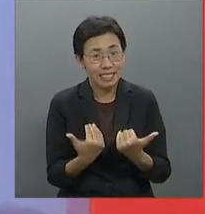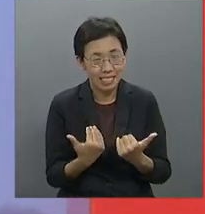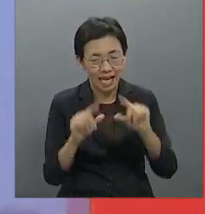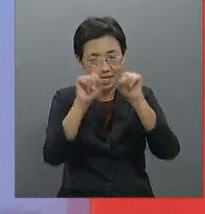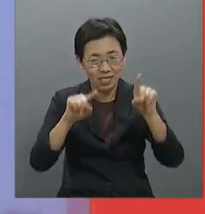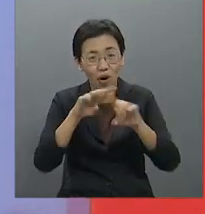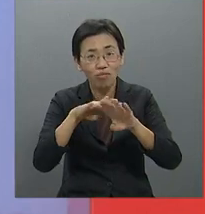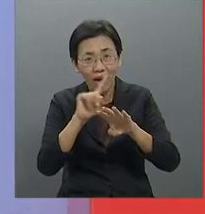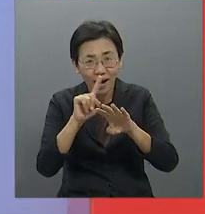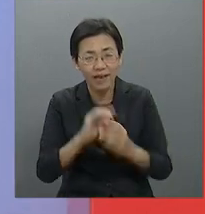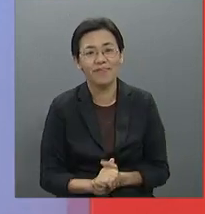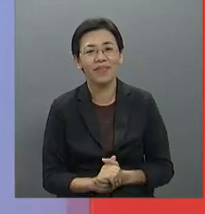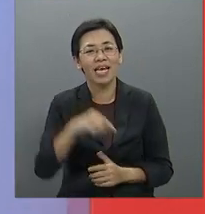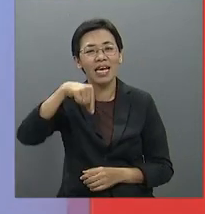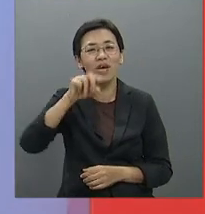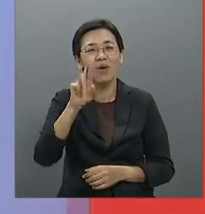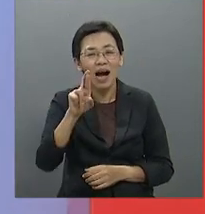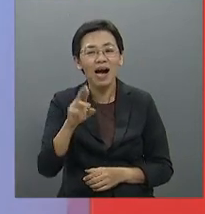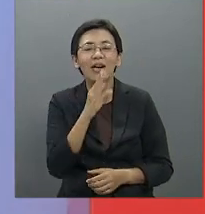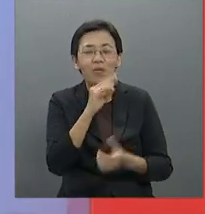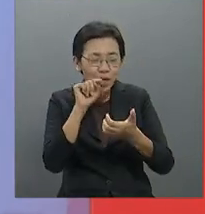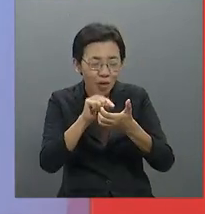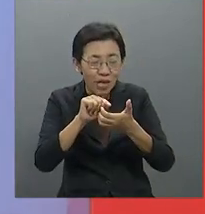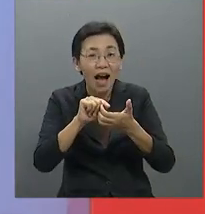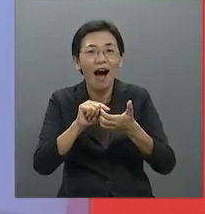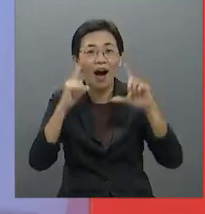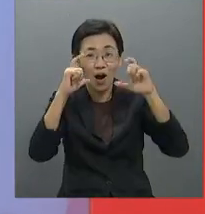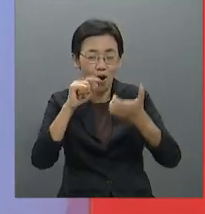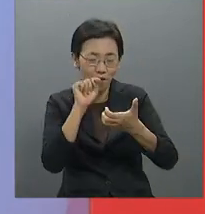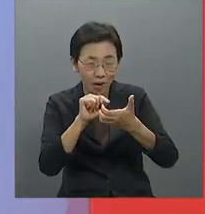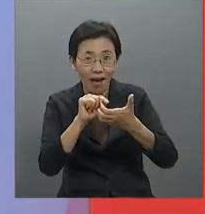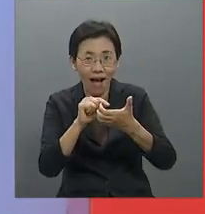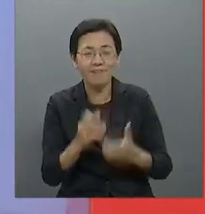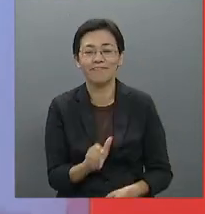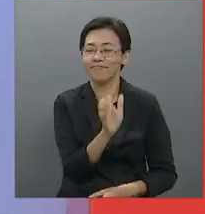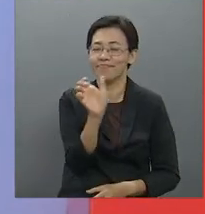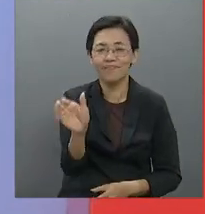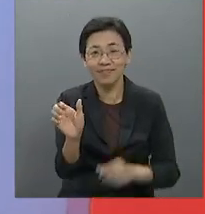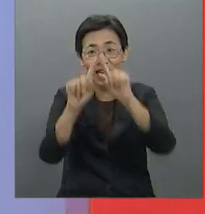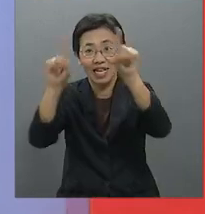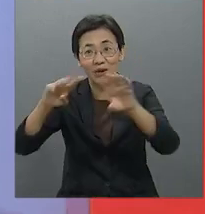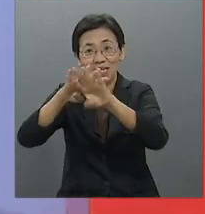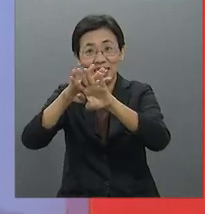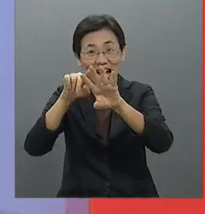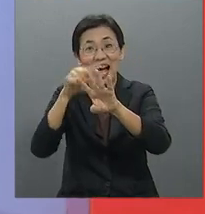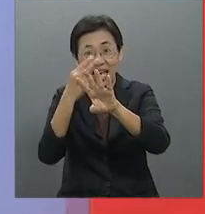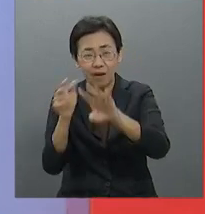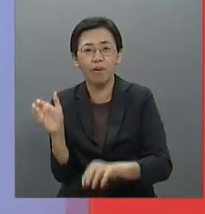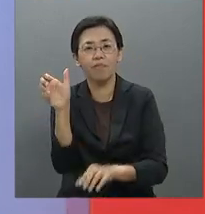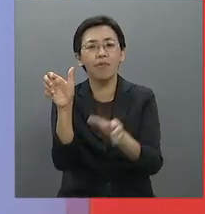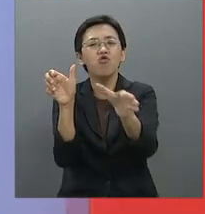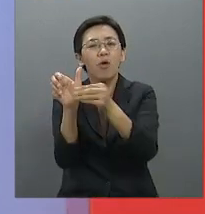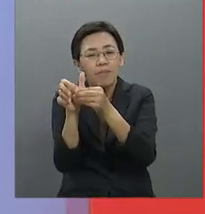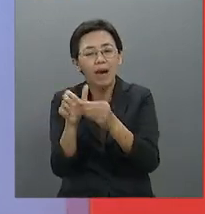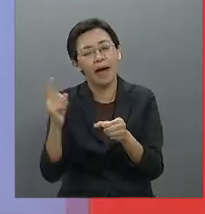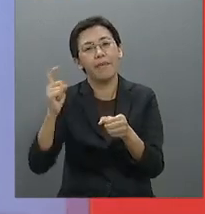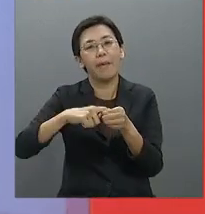้ QR codeเปิดแพิเคแนค์ กล้องี่แะกลถ CORูปมาเลยและเดินเข้ไปแสแนกยงคงสามารถเชคอ เชคออเชค